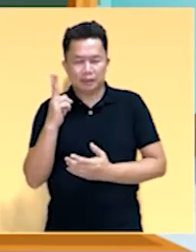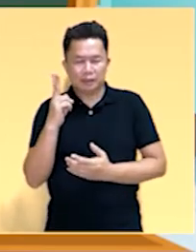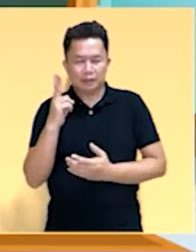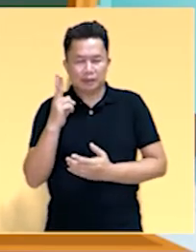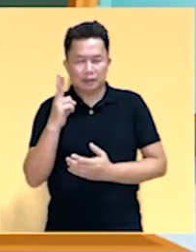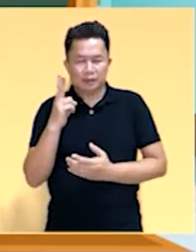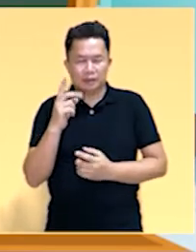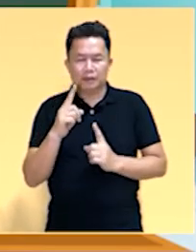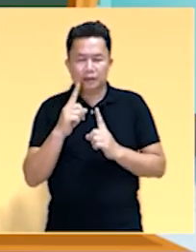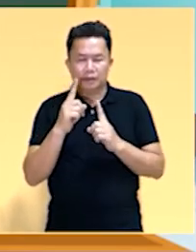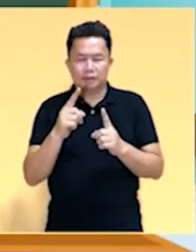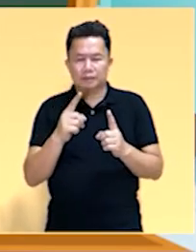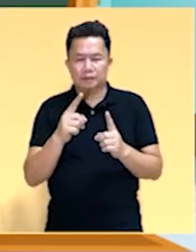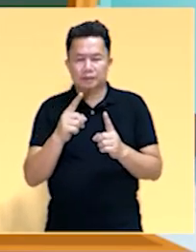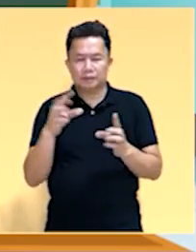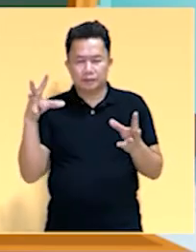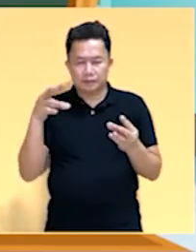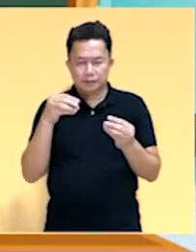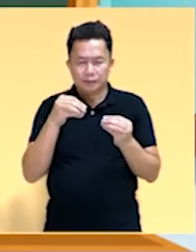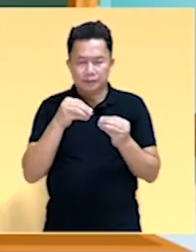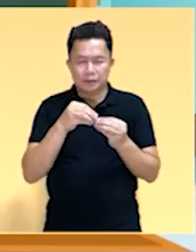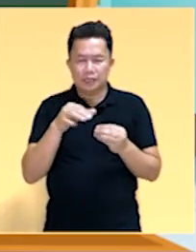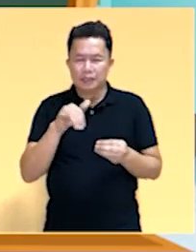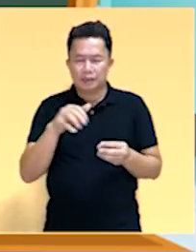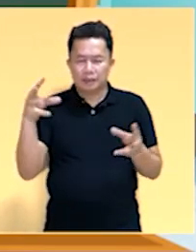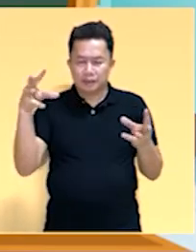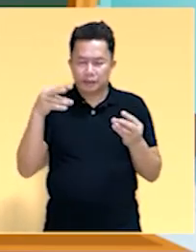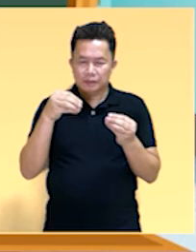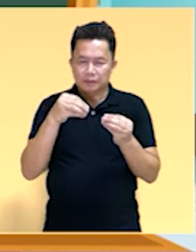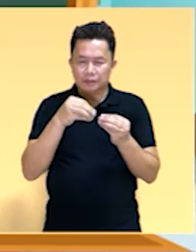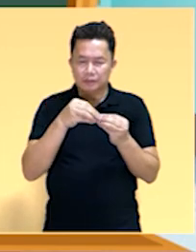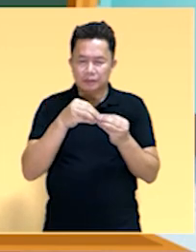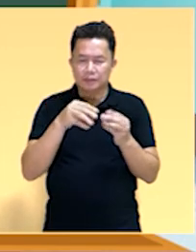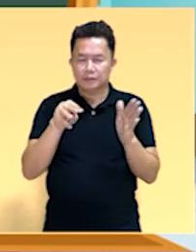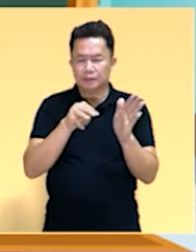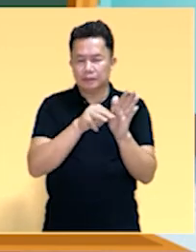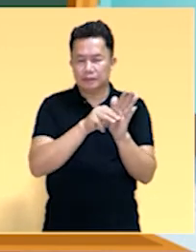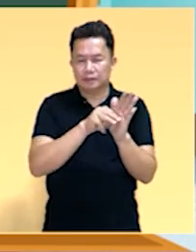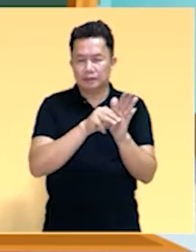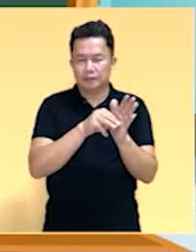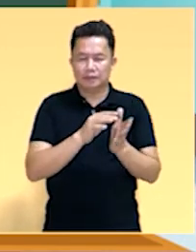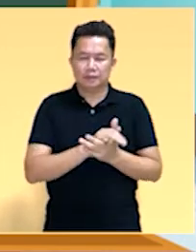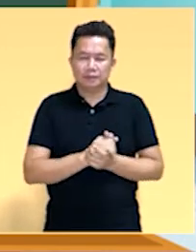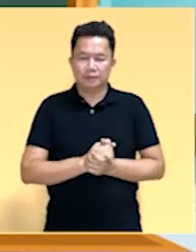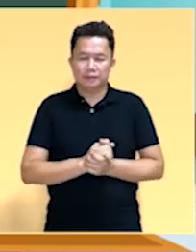Pansinin ang nakuha niyong sum. Katulad ba ng sum ang ating minuend?